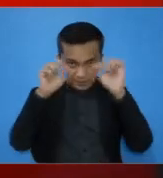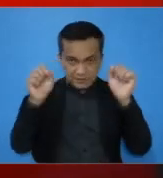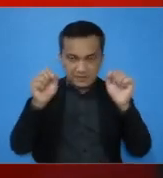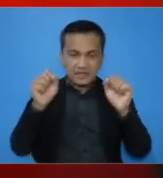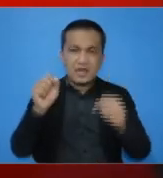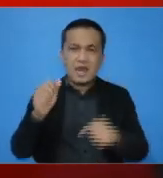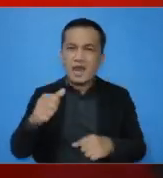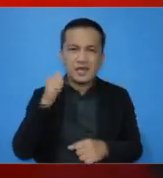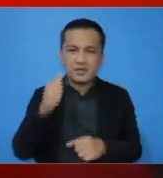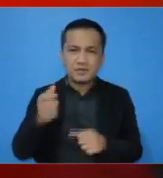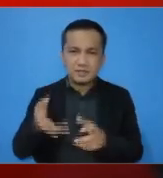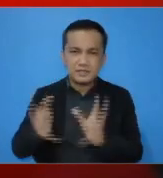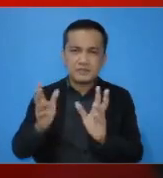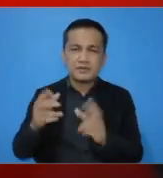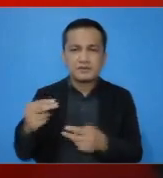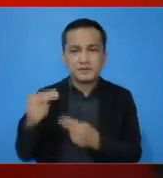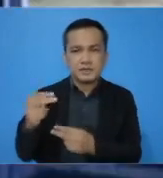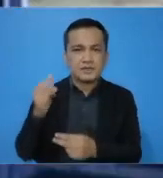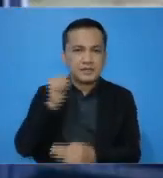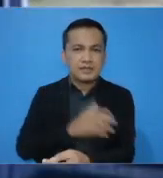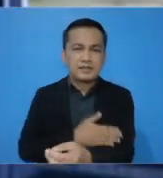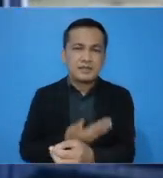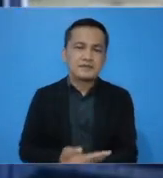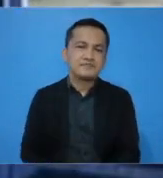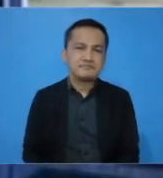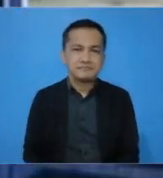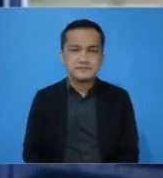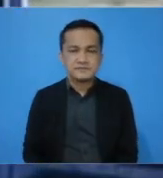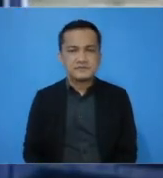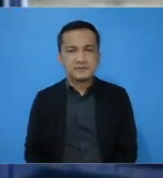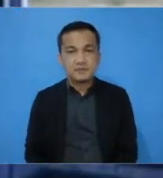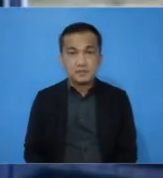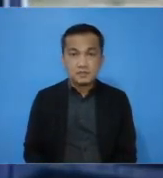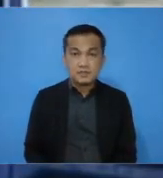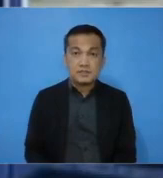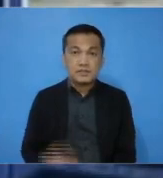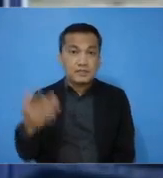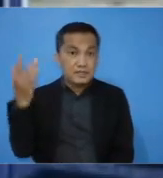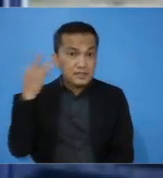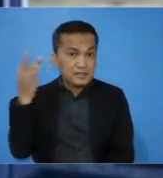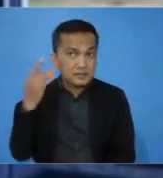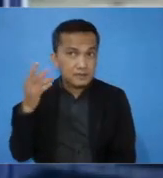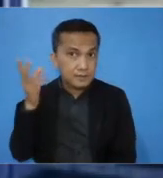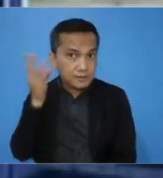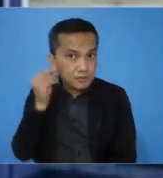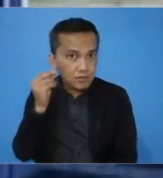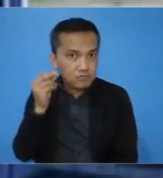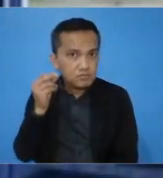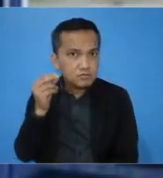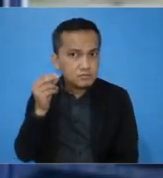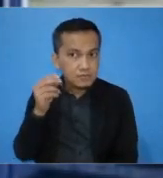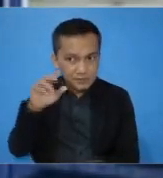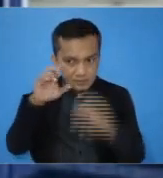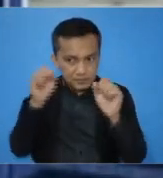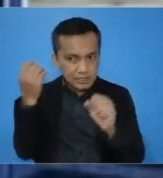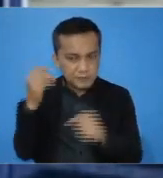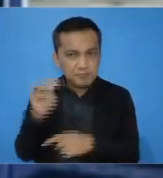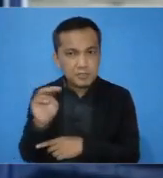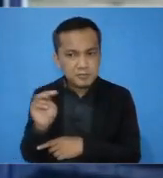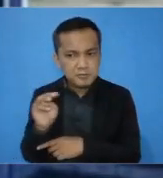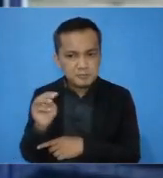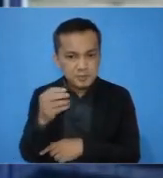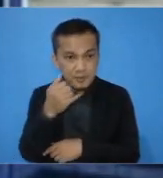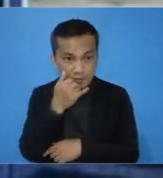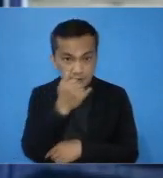Sara sa pagkapangulo. Narinig ko po personally ang presidente as of last Monday. No? May tumawag po sa kanya, hindi ko nasasabihin kung